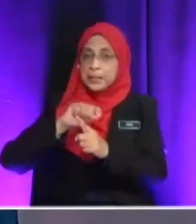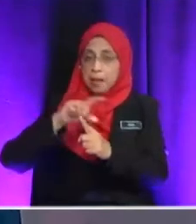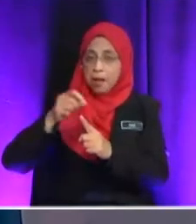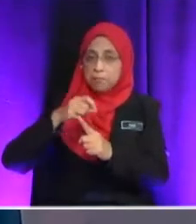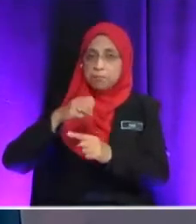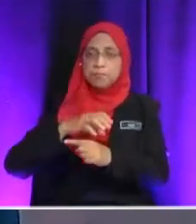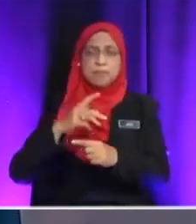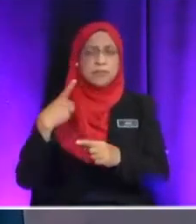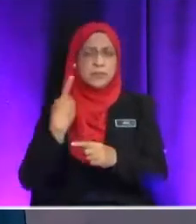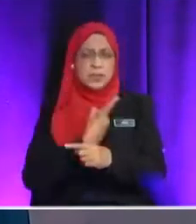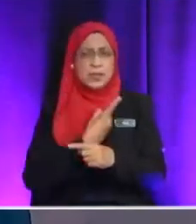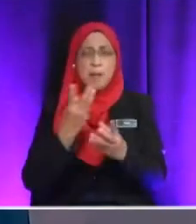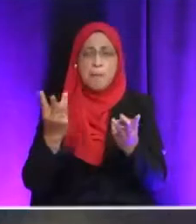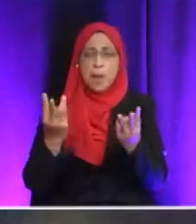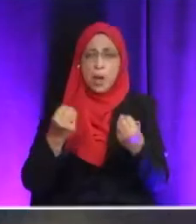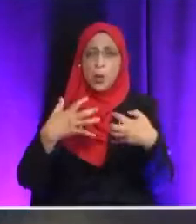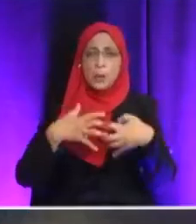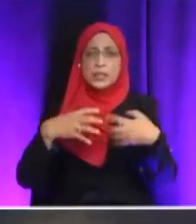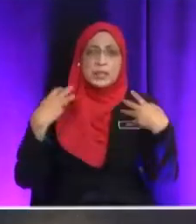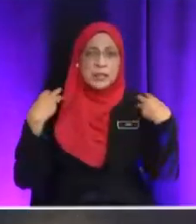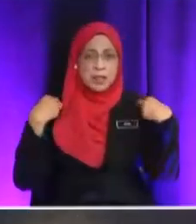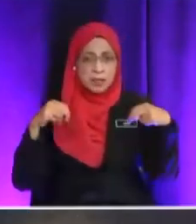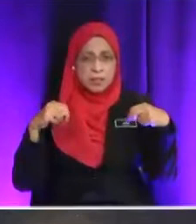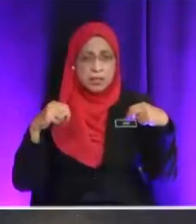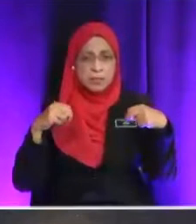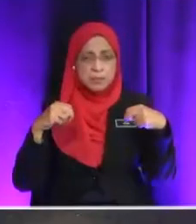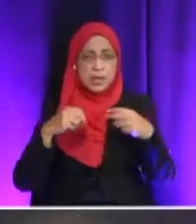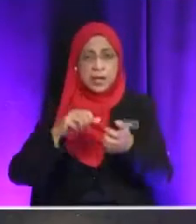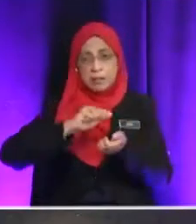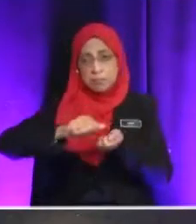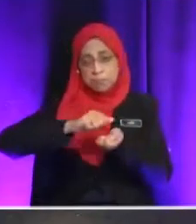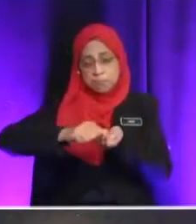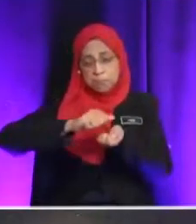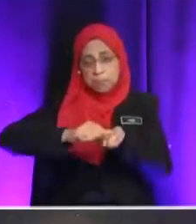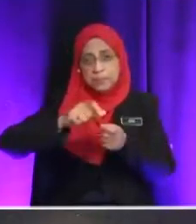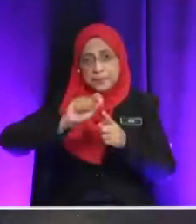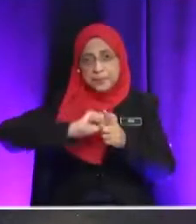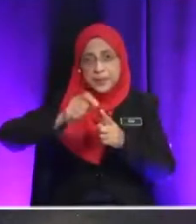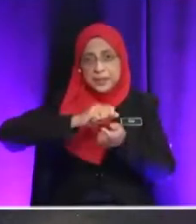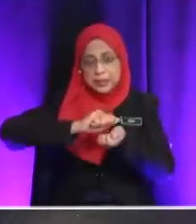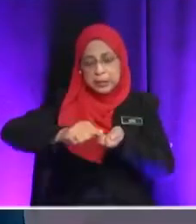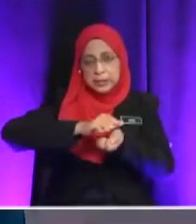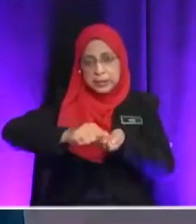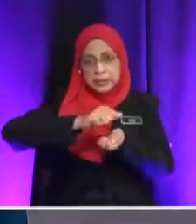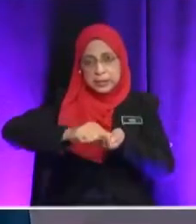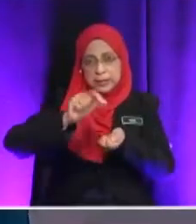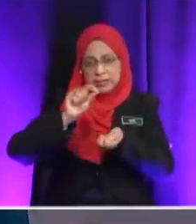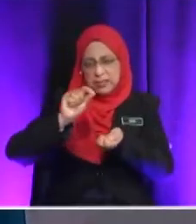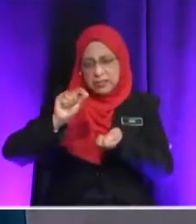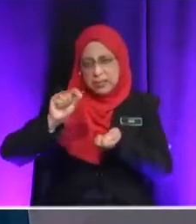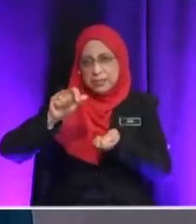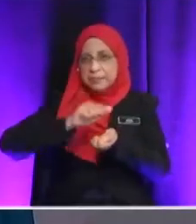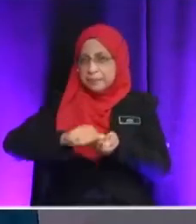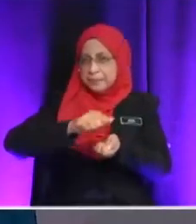penyangganya betulin sebut yang sangat pisang tuh Oh misi-misi to shake shake pisang pakai pisang